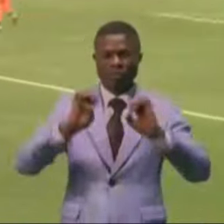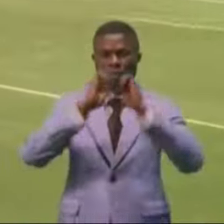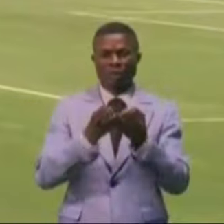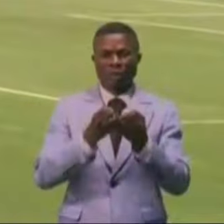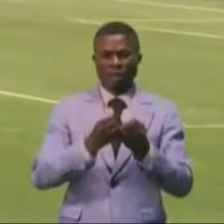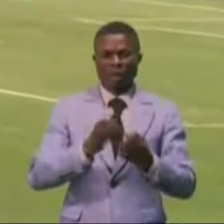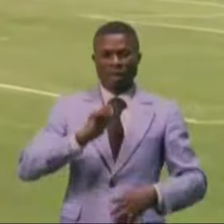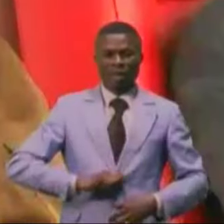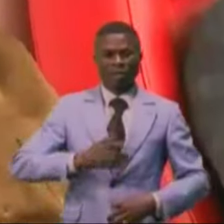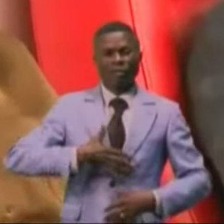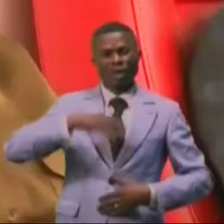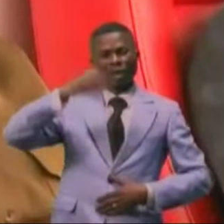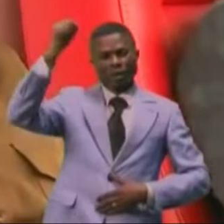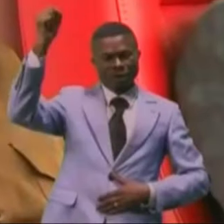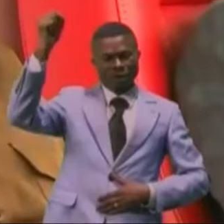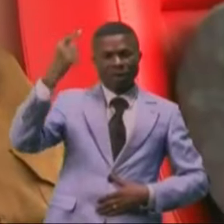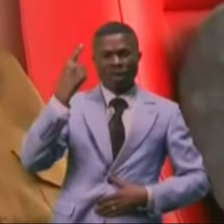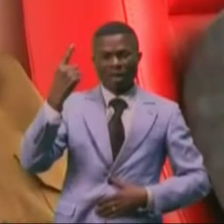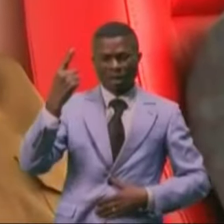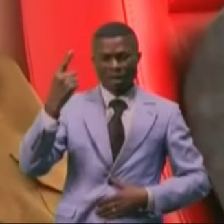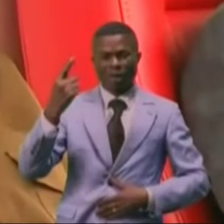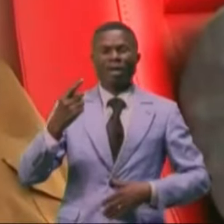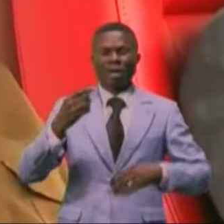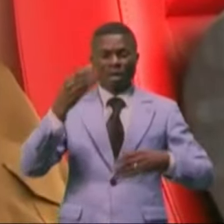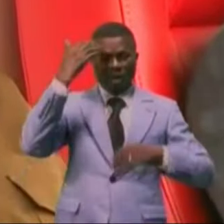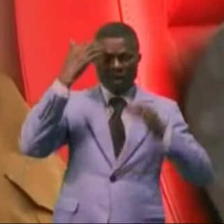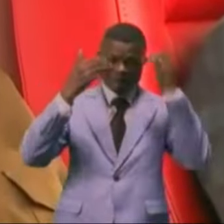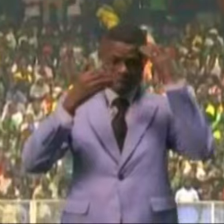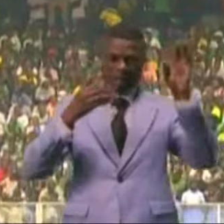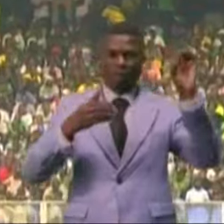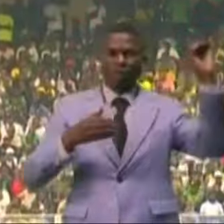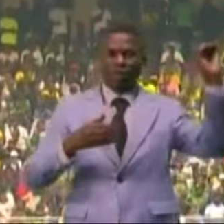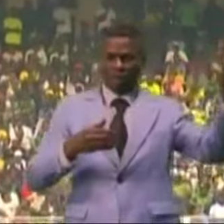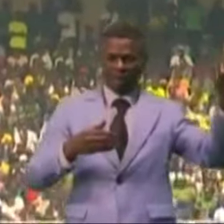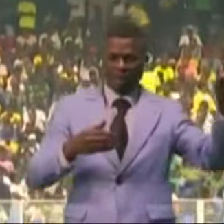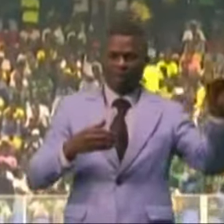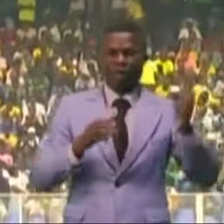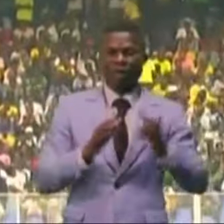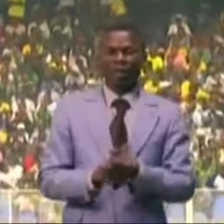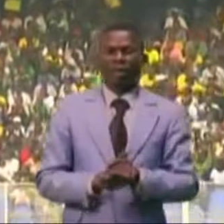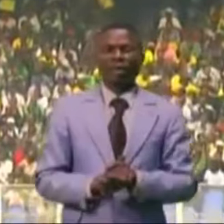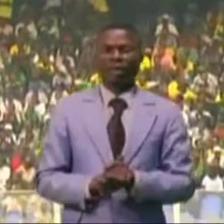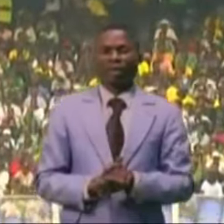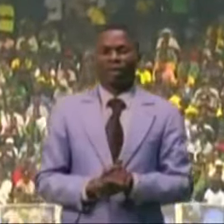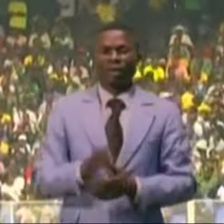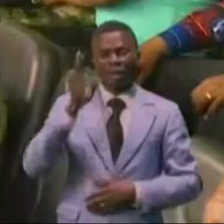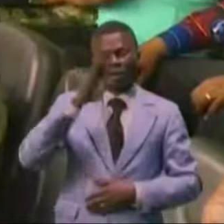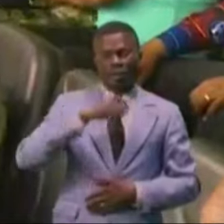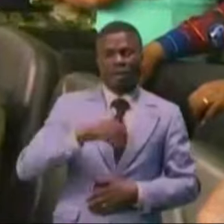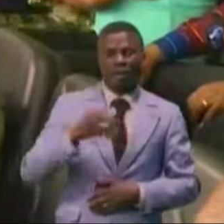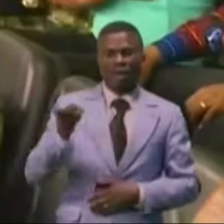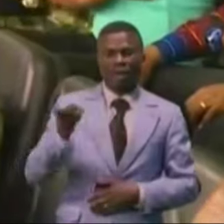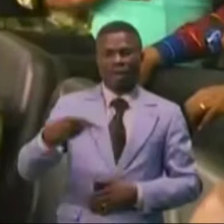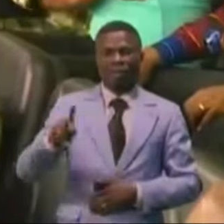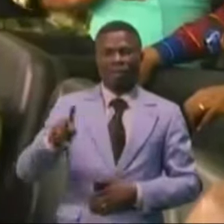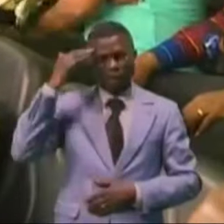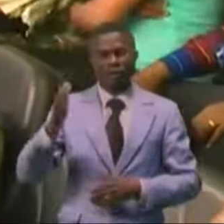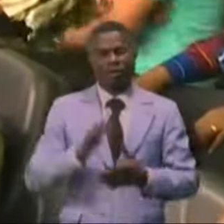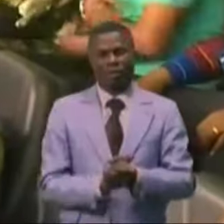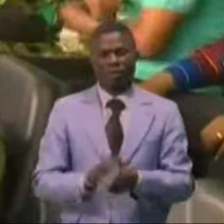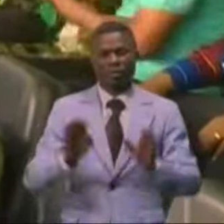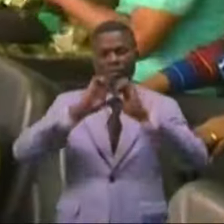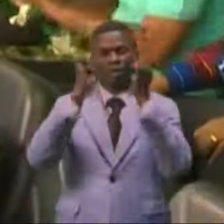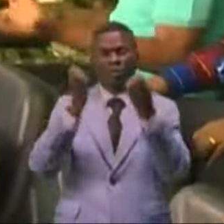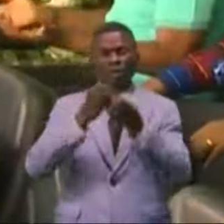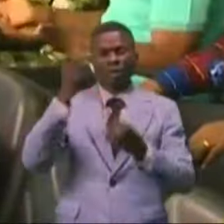club l'emporte par un but à zéro face au FC Céleste de Mbandaka dans la province de l'Équateur. L'équipe